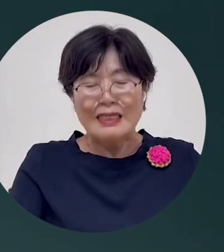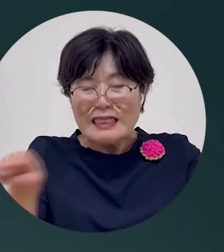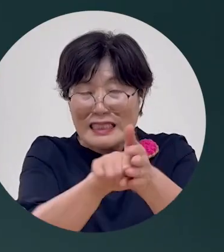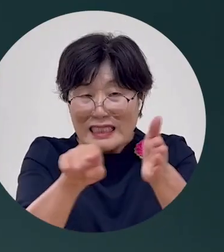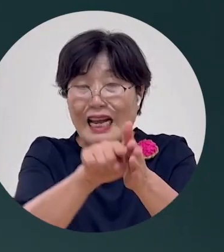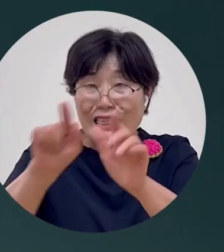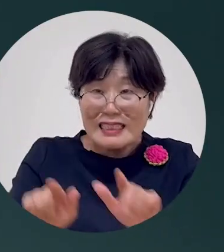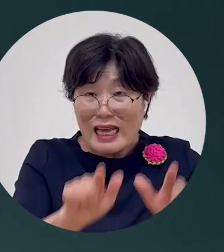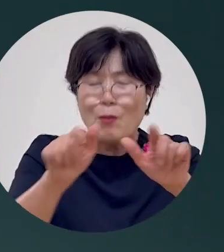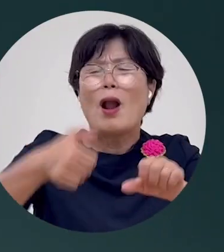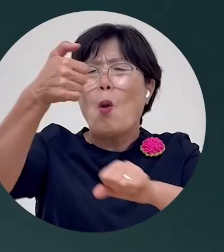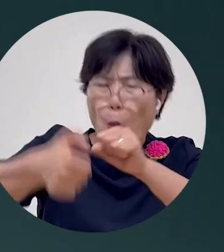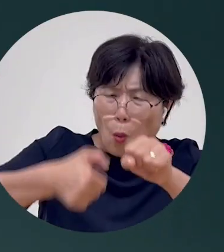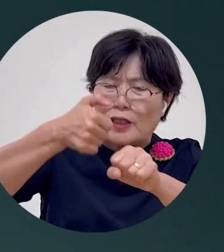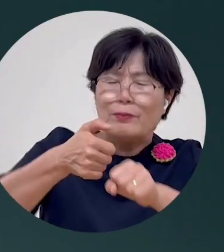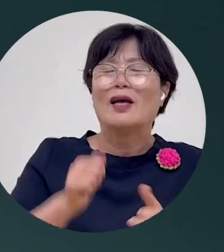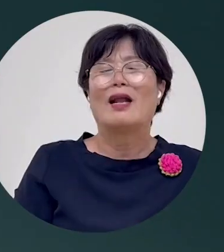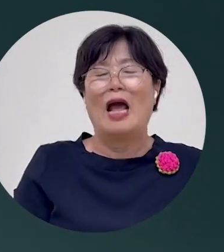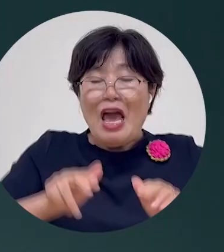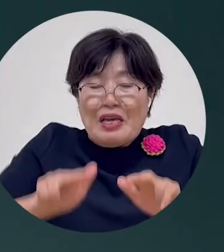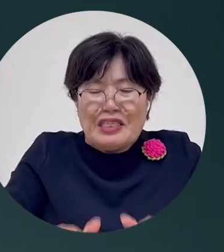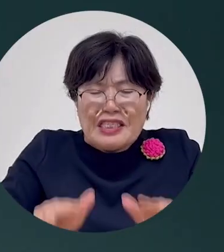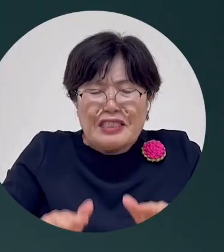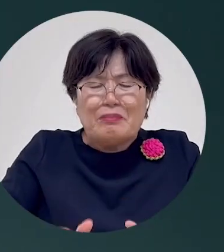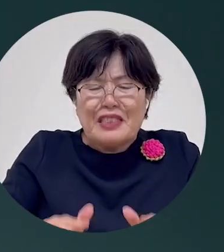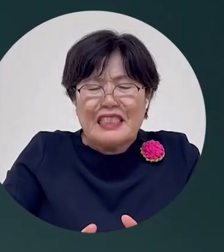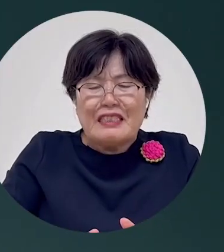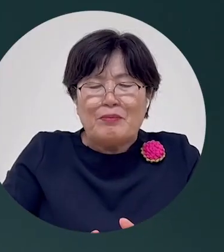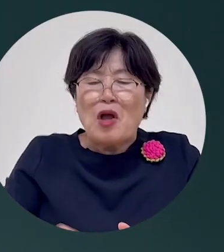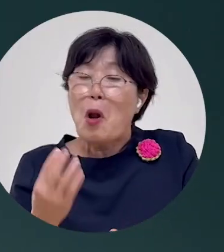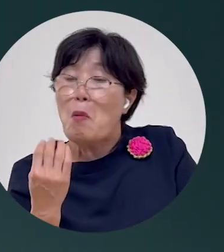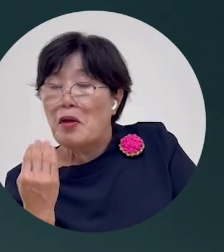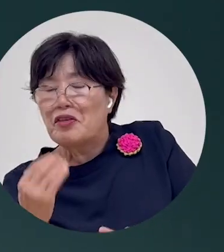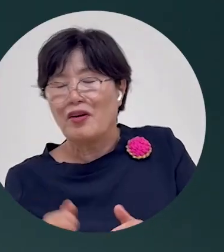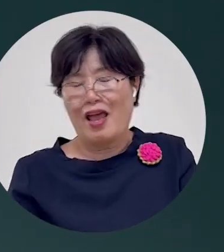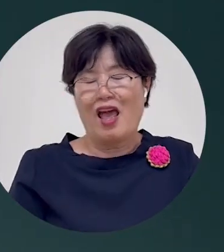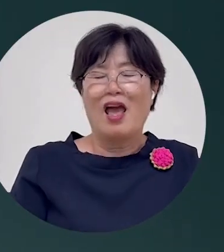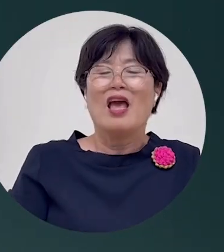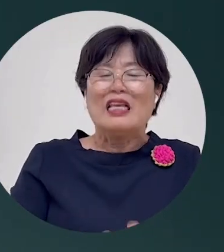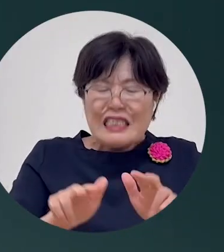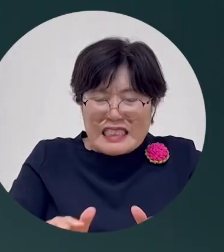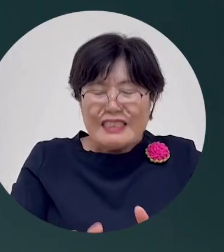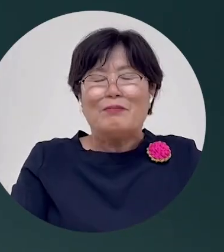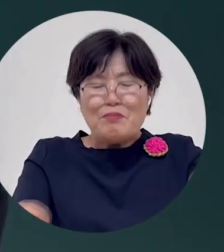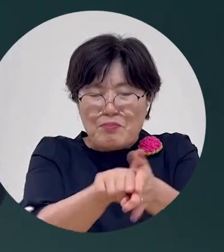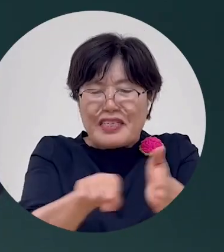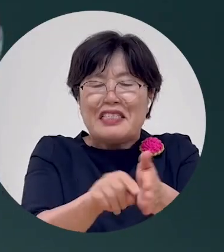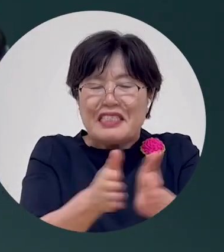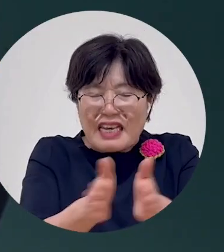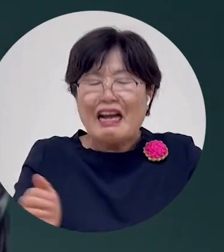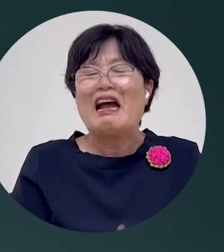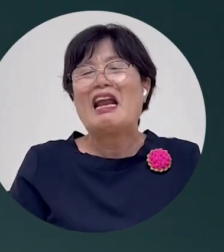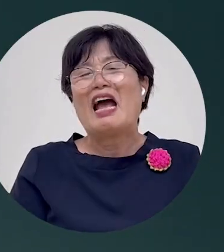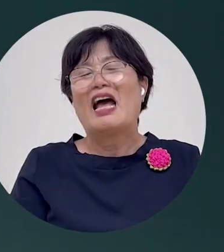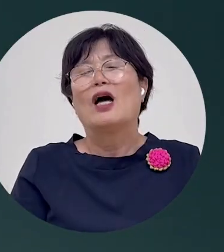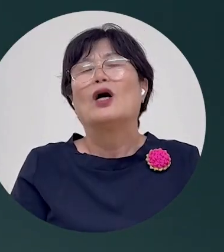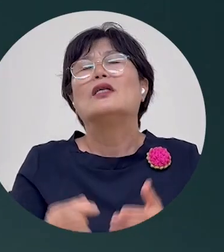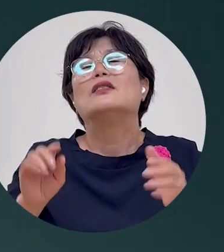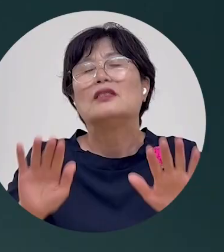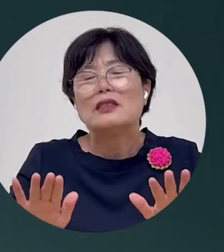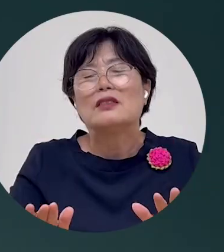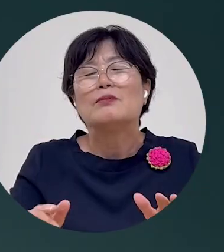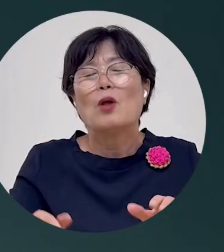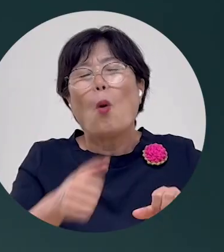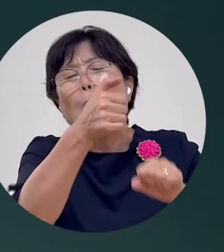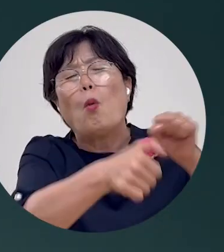신앙생활 50년 하나 이제 예수 믿고 예수님이 붙잡아 주셔서 죄를 용서받아서 깨끗해지나 똑같습니다.